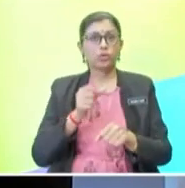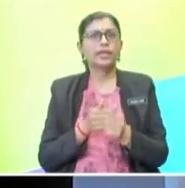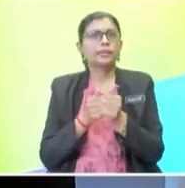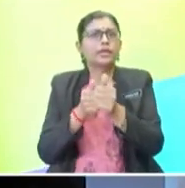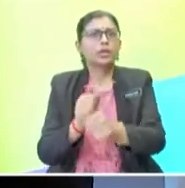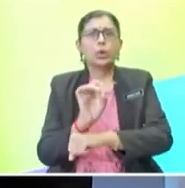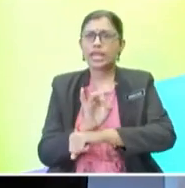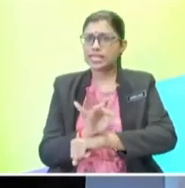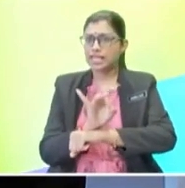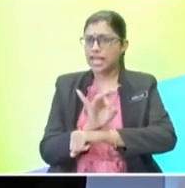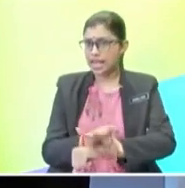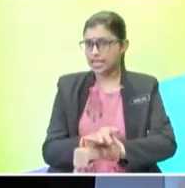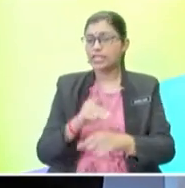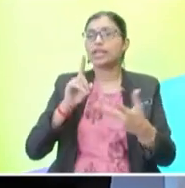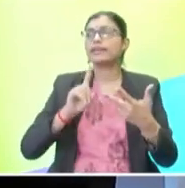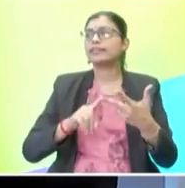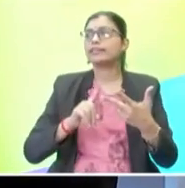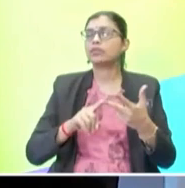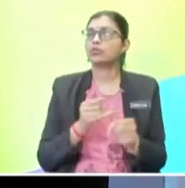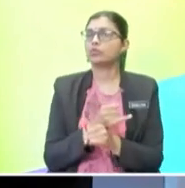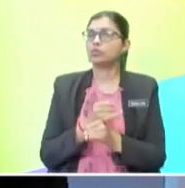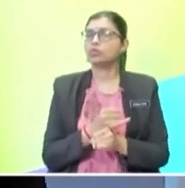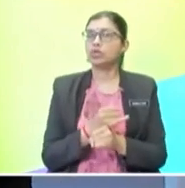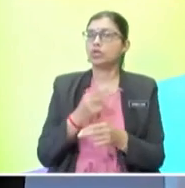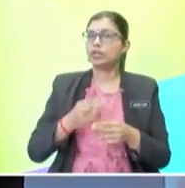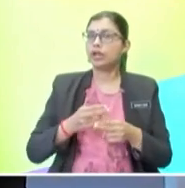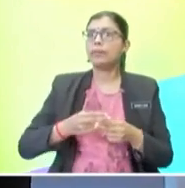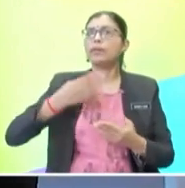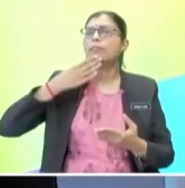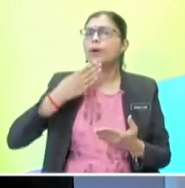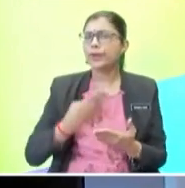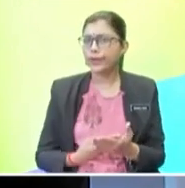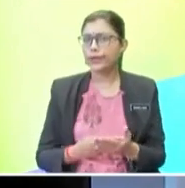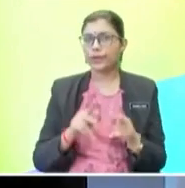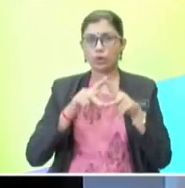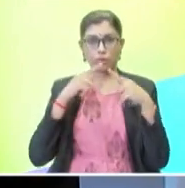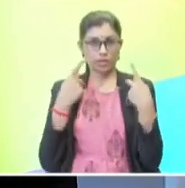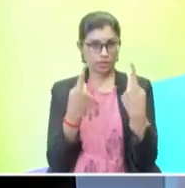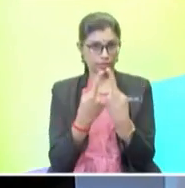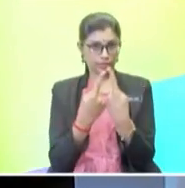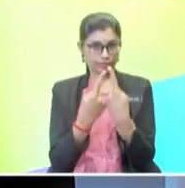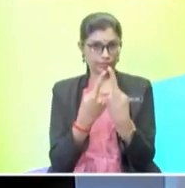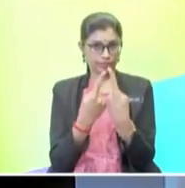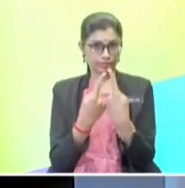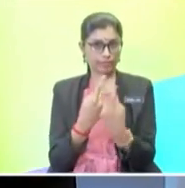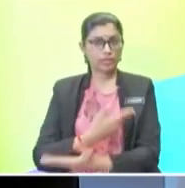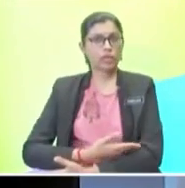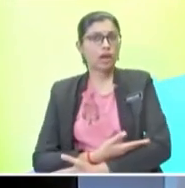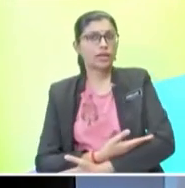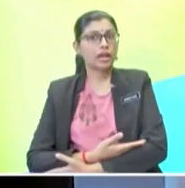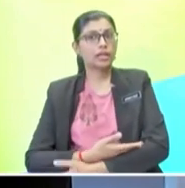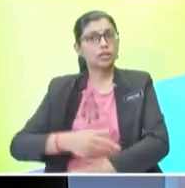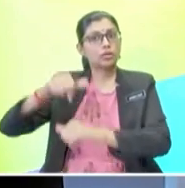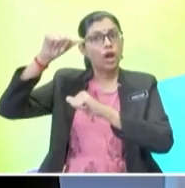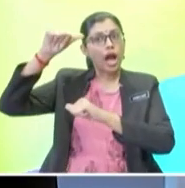perkara nombor tiga adalah menjaga nama baik keluarga. Anak-anak mereka ini adalah satu anugerah daripada Allah